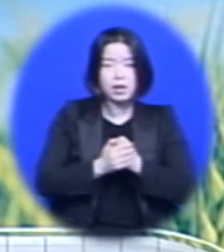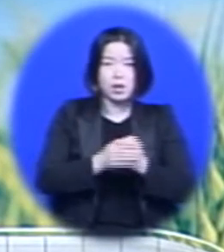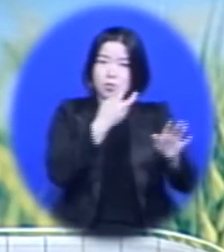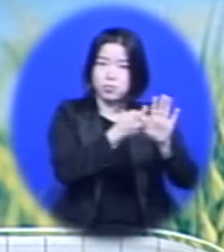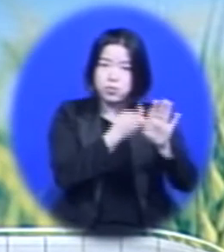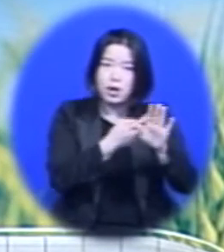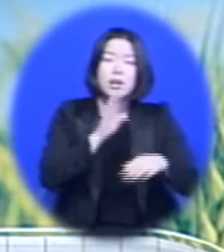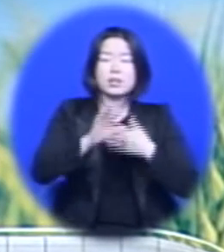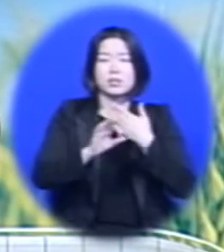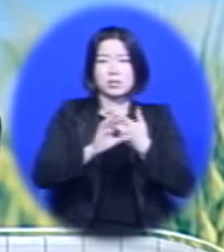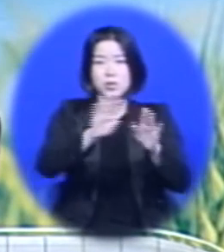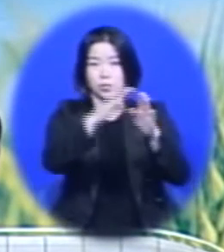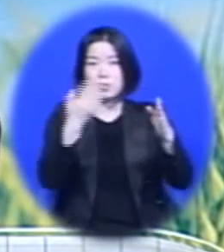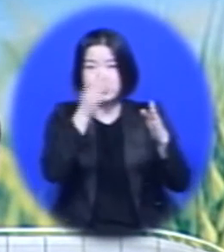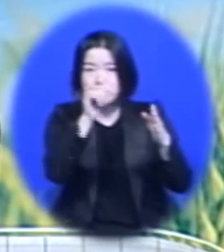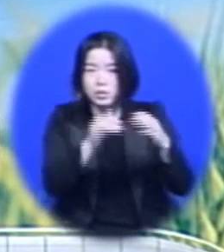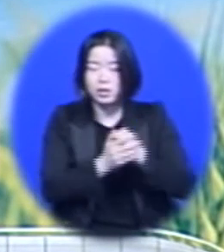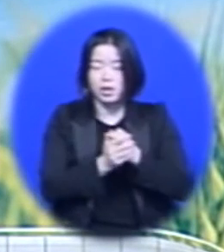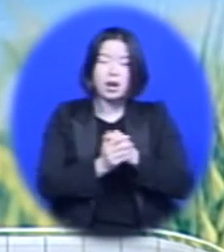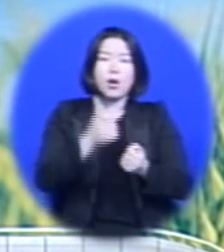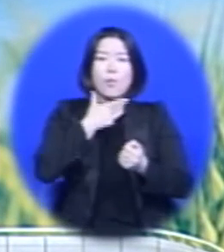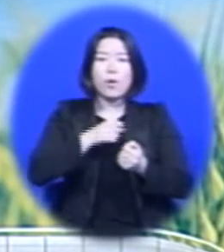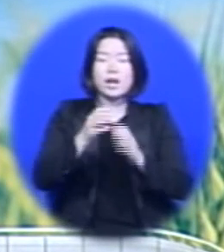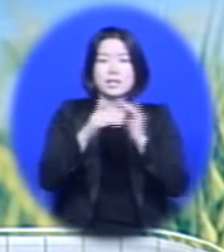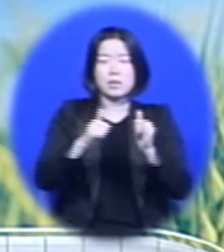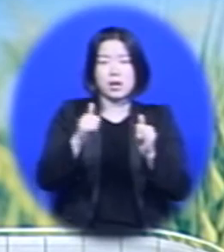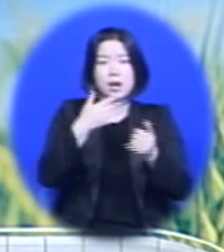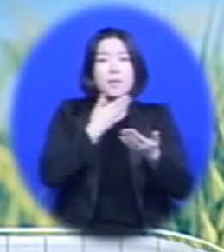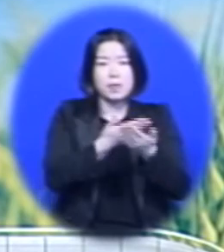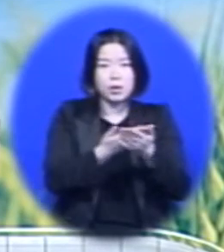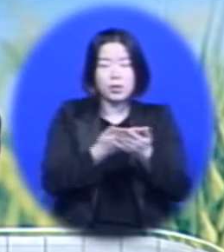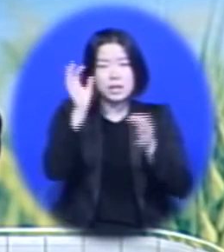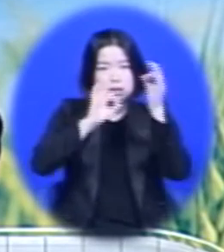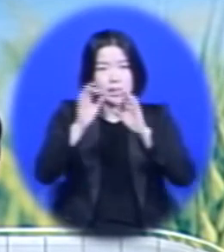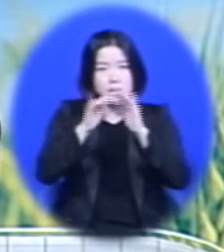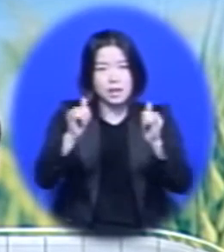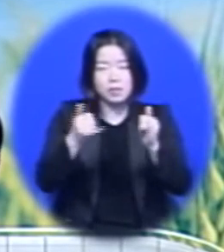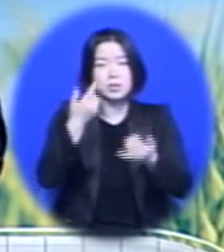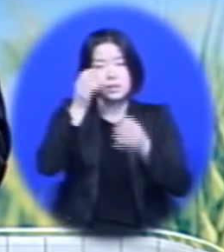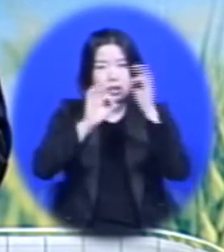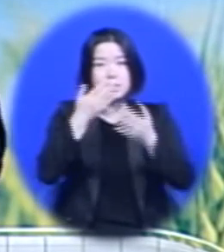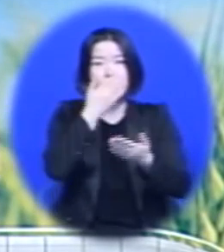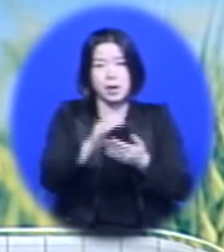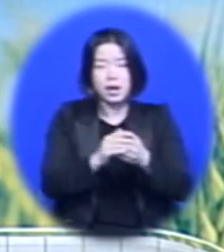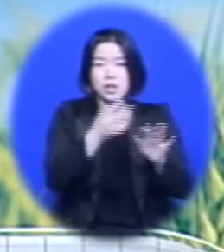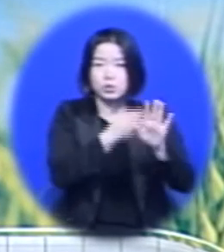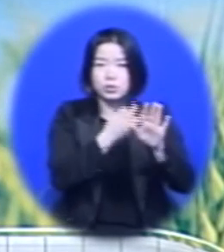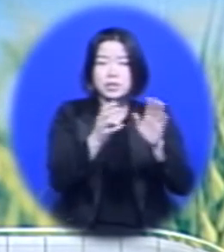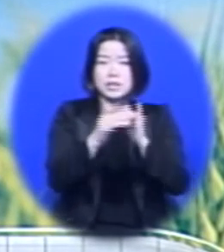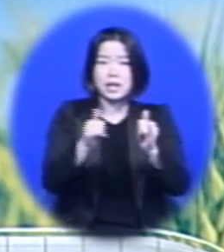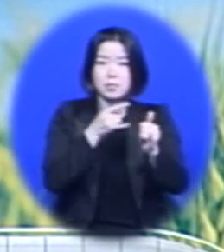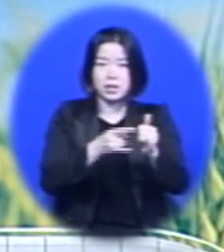그리하면 너에게 열릴 것이니 구하는 이마다 받을 것이요 찾는 이 찾아낼 것이요 두드리는 이에게는 열릴